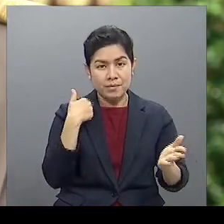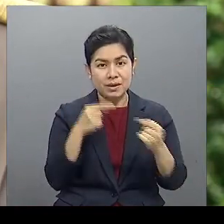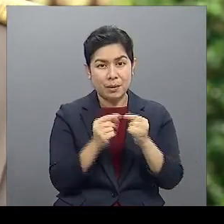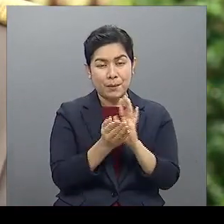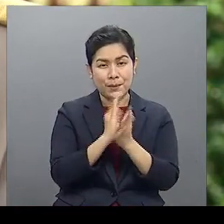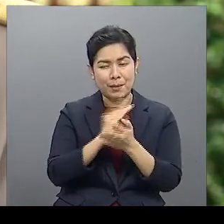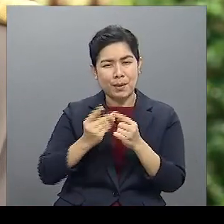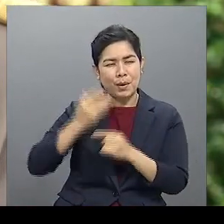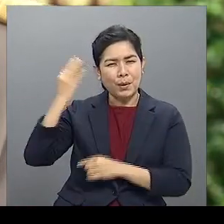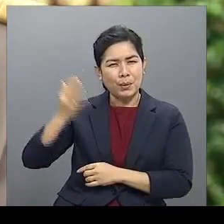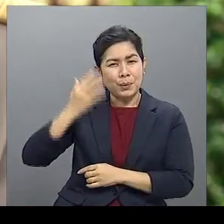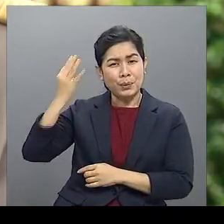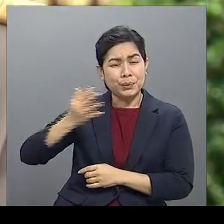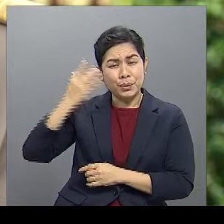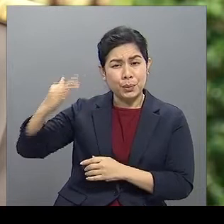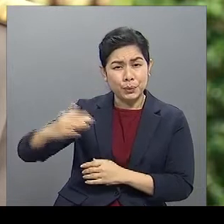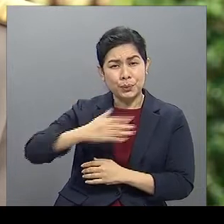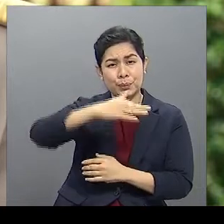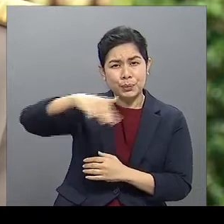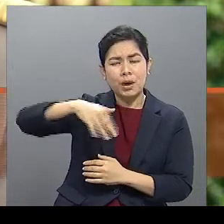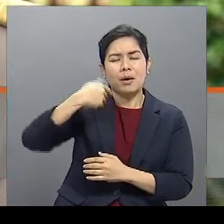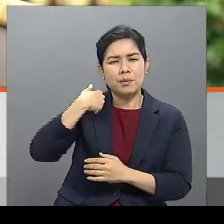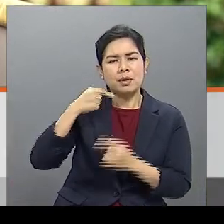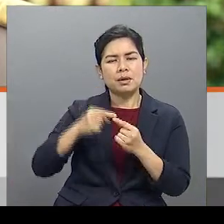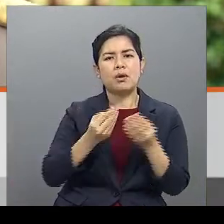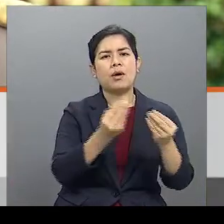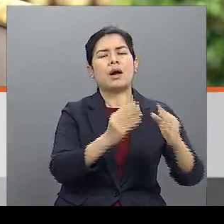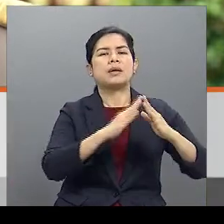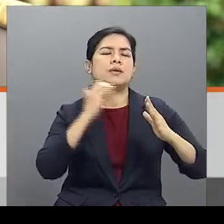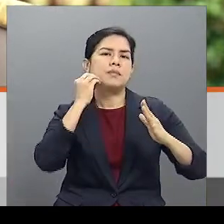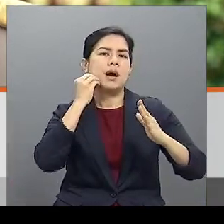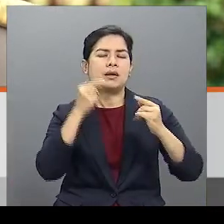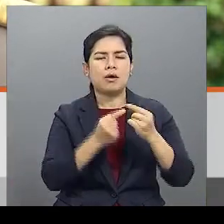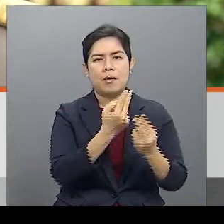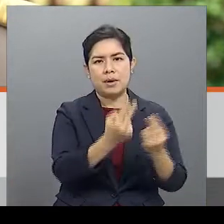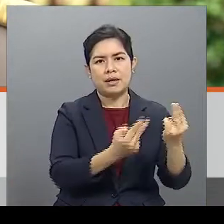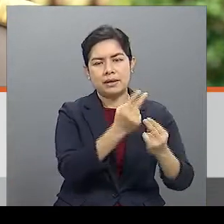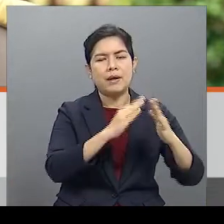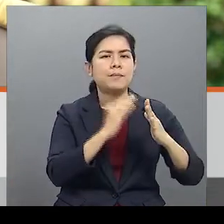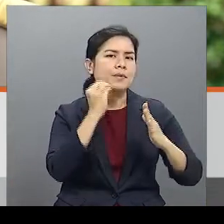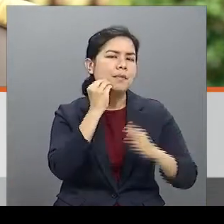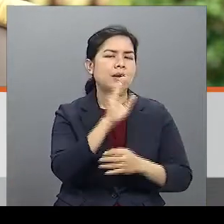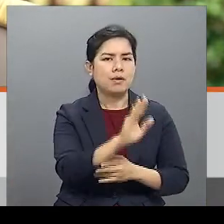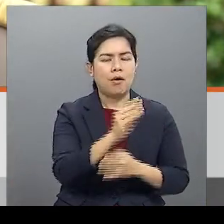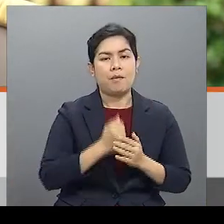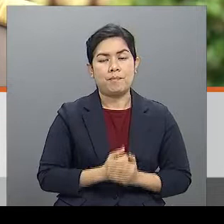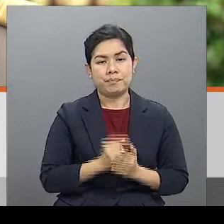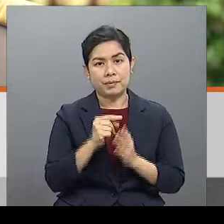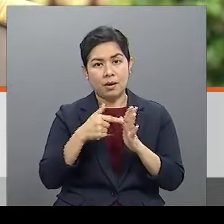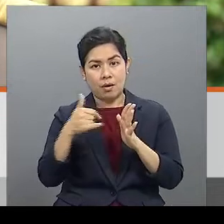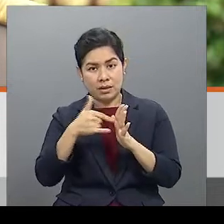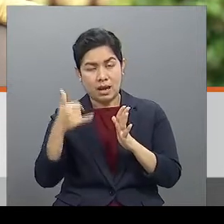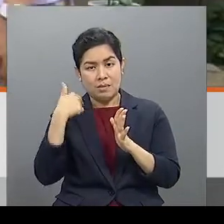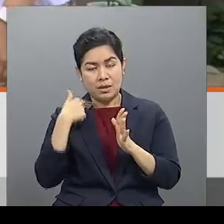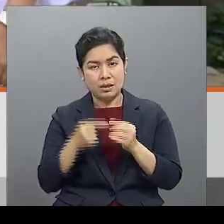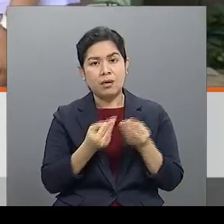ดูเครื่องฟอกอากาศไปใช้ที่บ้านแล้วก็มีการเยี่ยมบ้านเป็นระยะแล้วก็ยาเนี่ยจะเอาไปส่งให้ที่บ้านไม่ให้มาที่โร